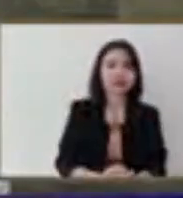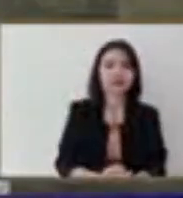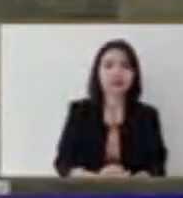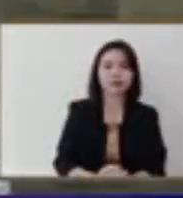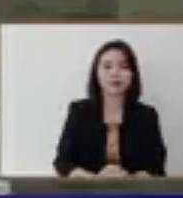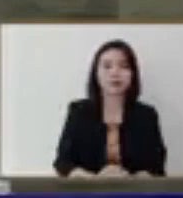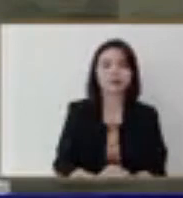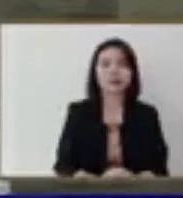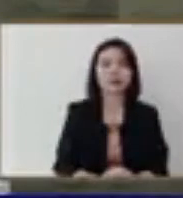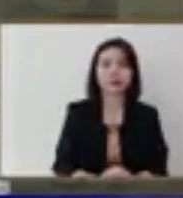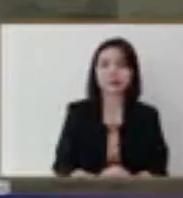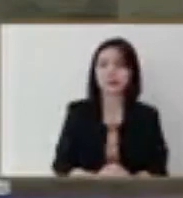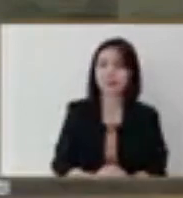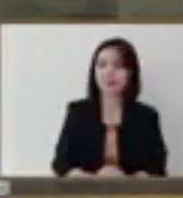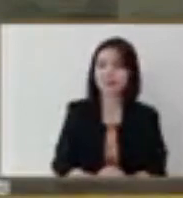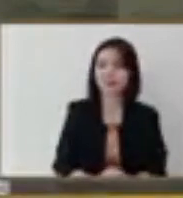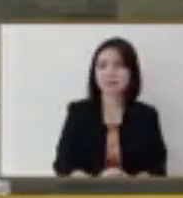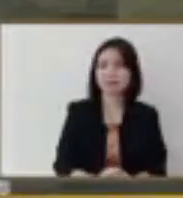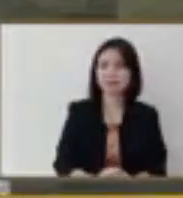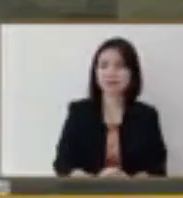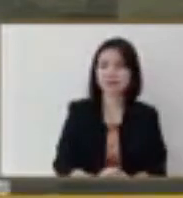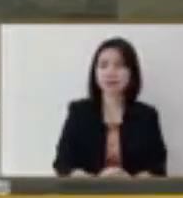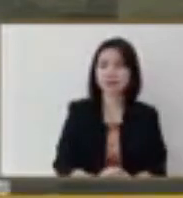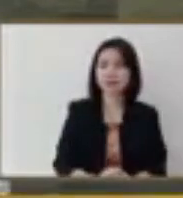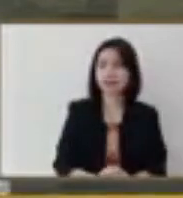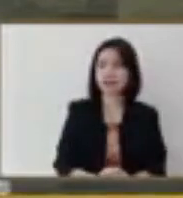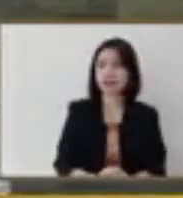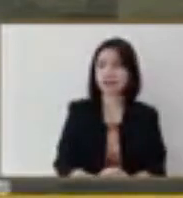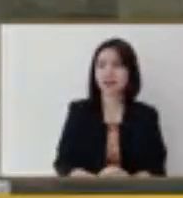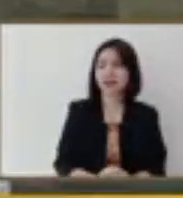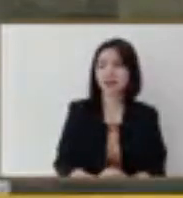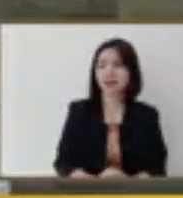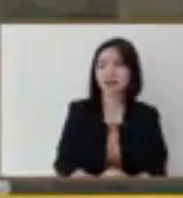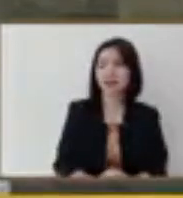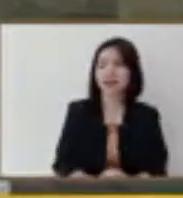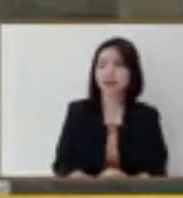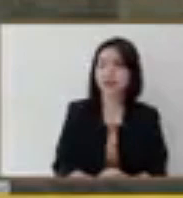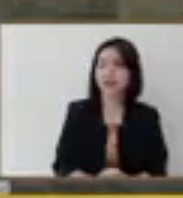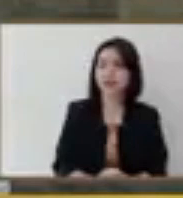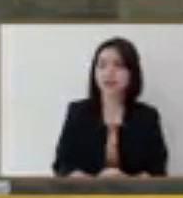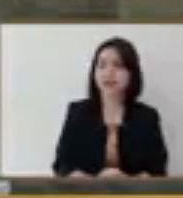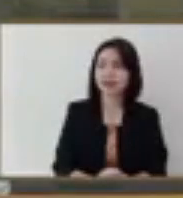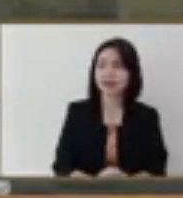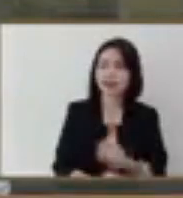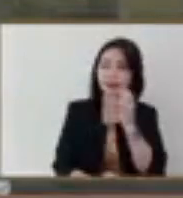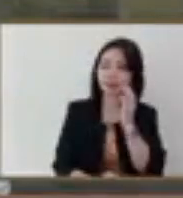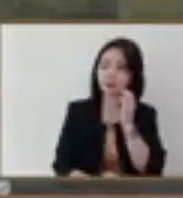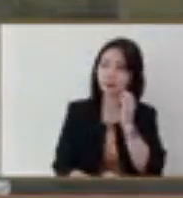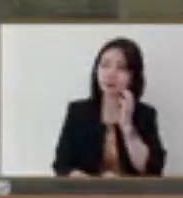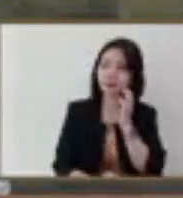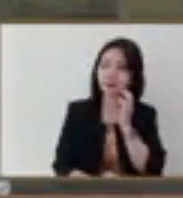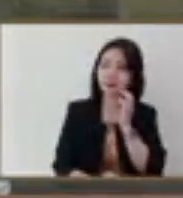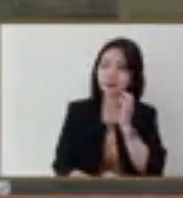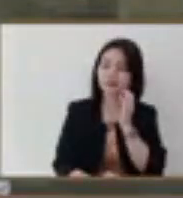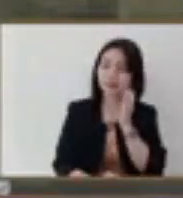Yan ang pinakamaganda. Alright? Now, ready na ba? Okay. Meron lamang po kong ipapakita sa inyo